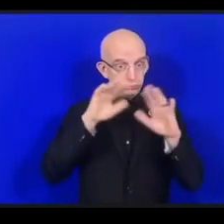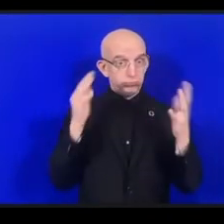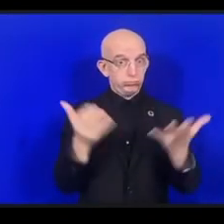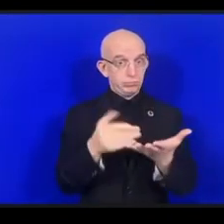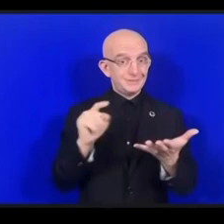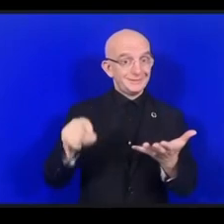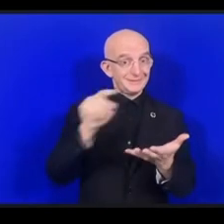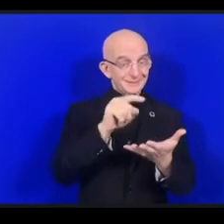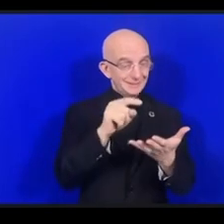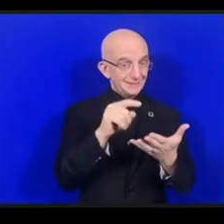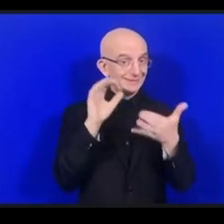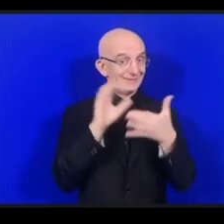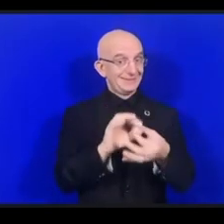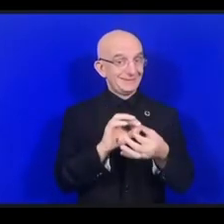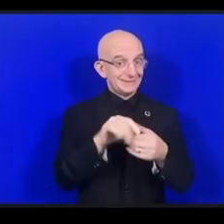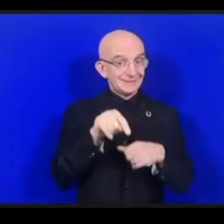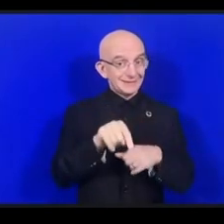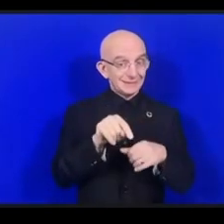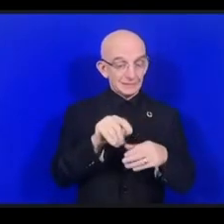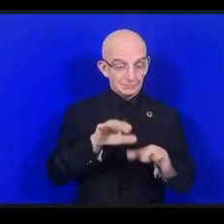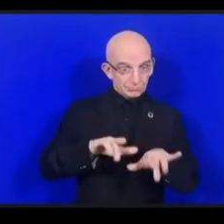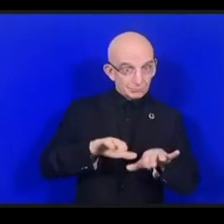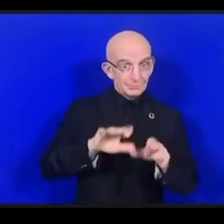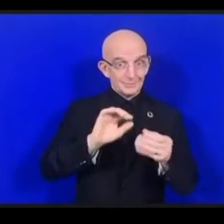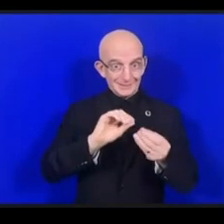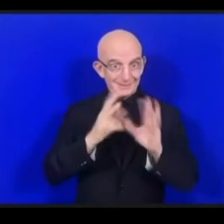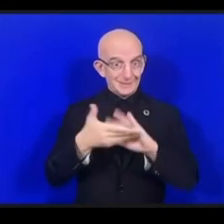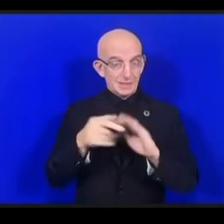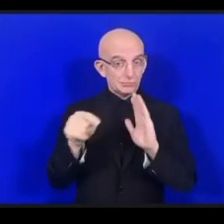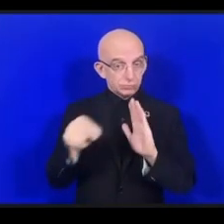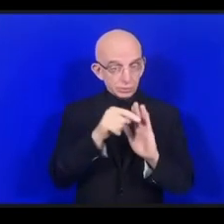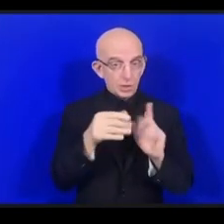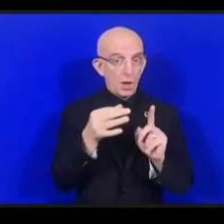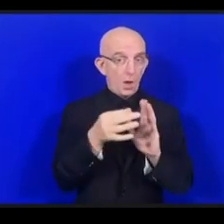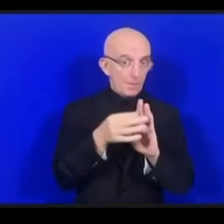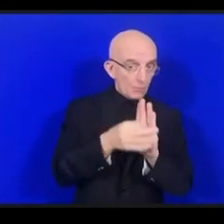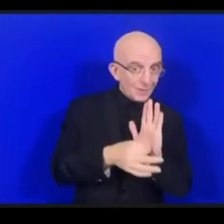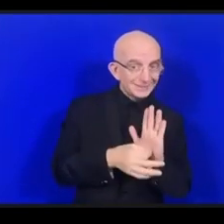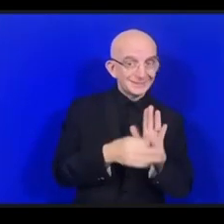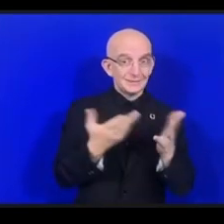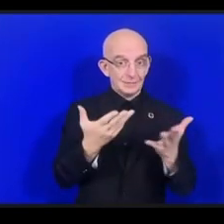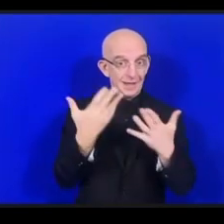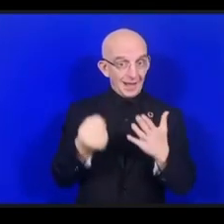跟 IoT 相关的这些政策啊、标准啊等等，